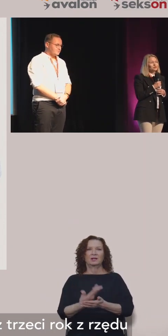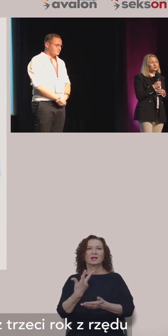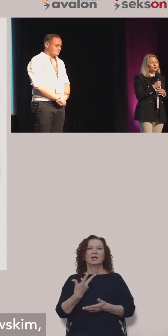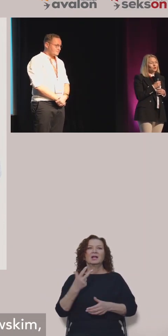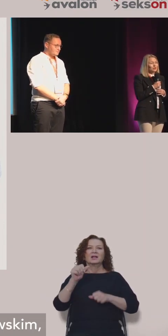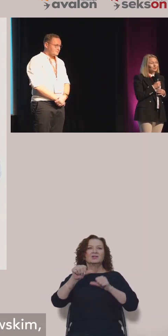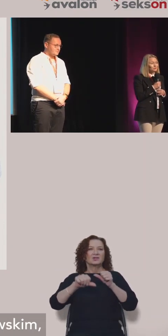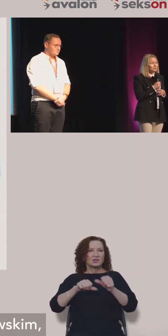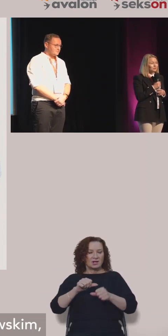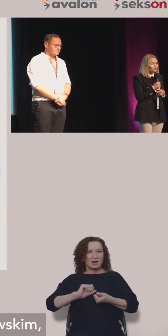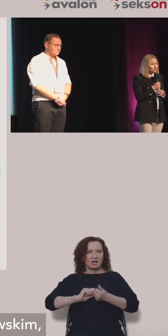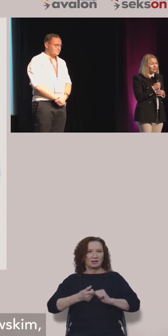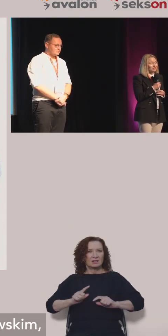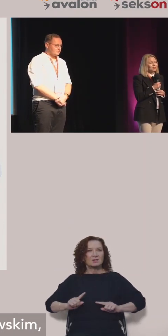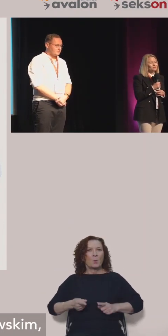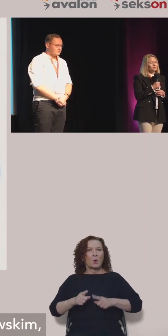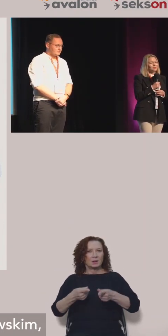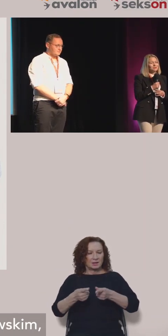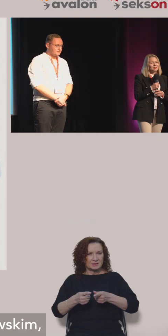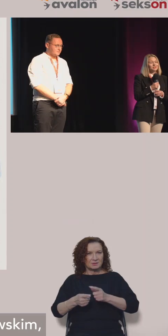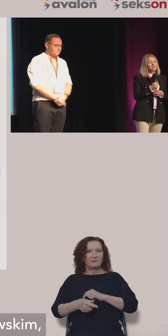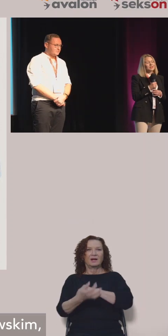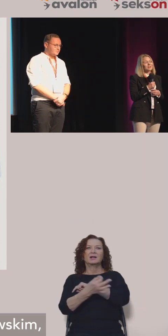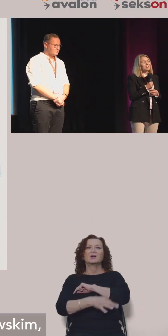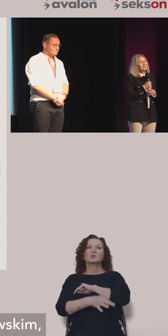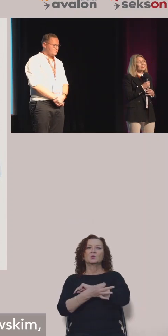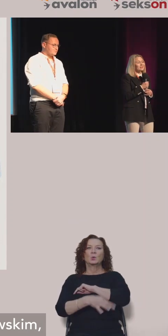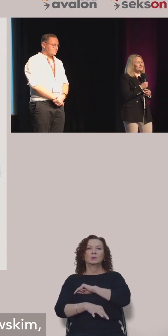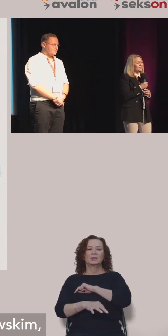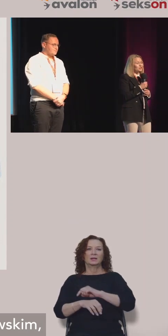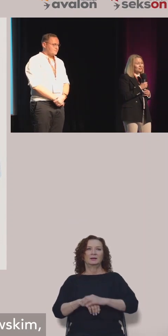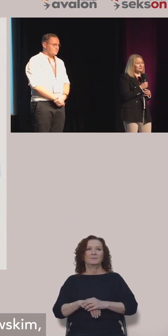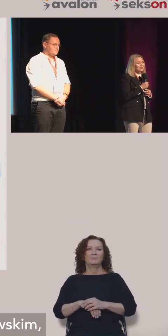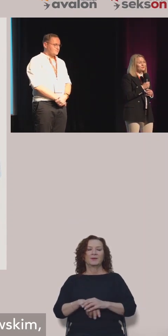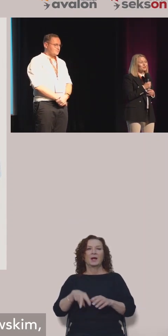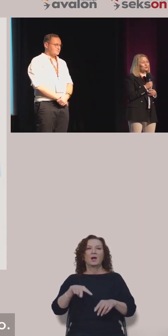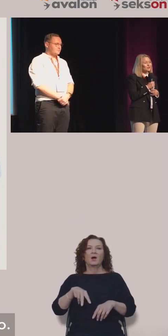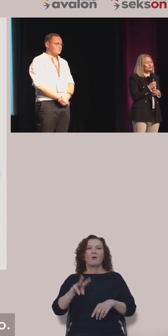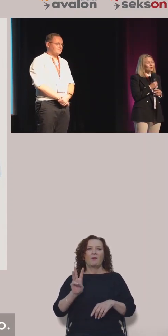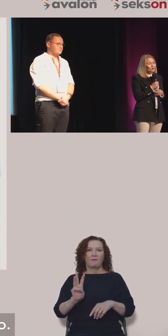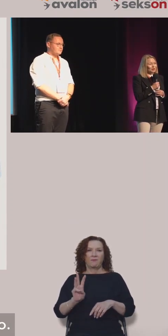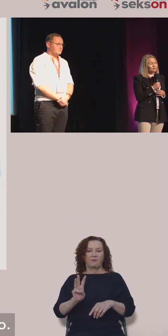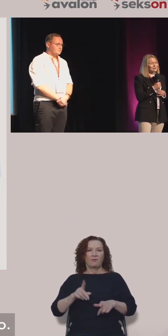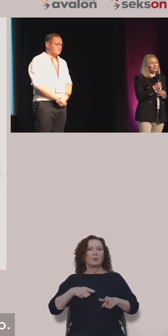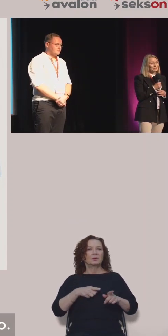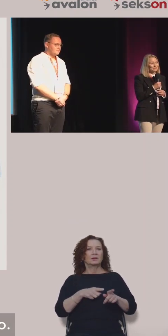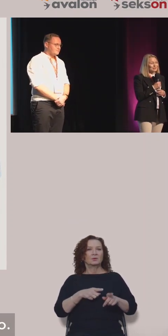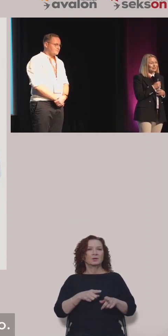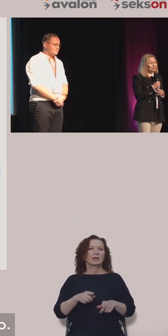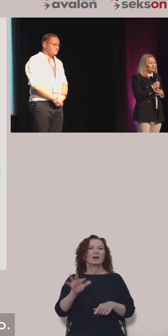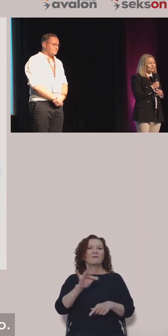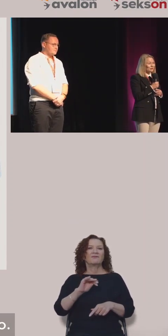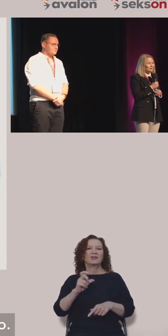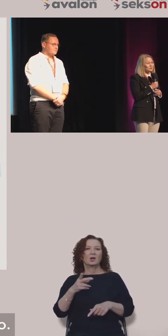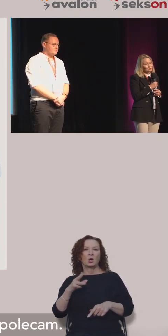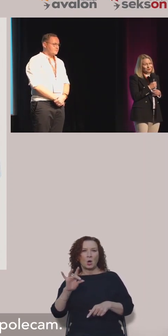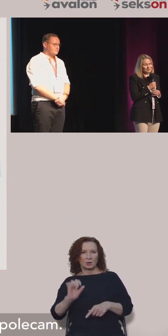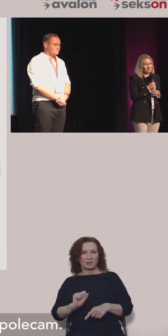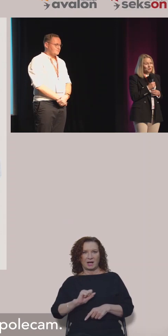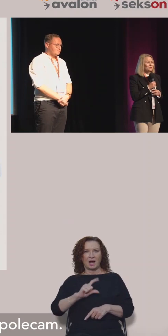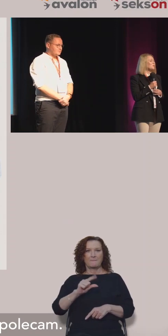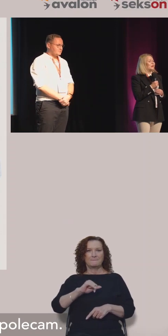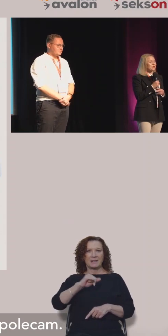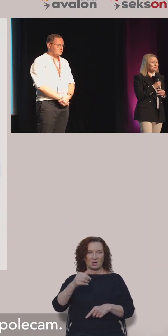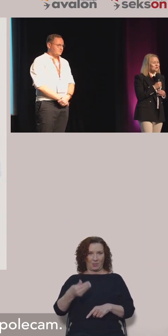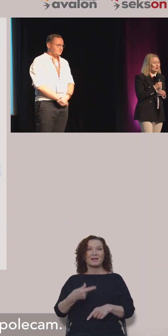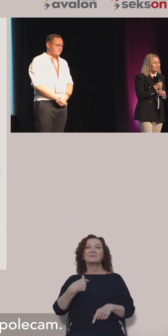z rzędu są organizowane studia na Uniwersytecie Warszawskim, kierunek filologia polskiego języka migowego, osobiście